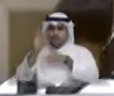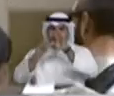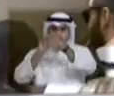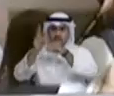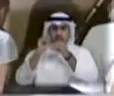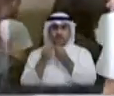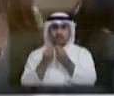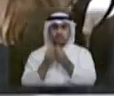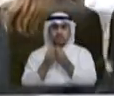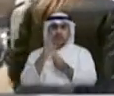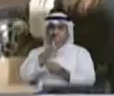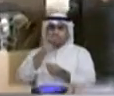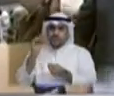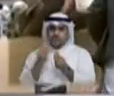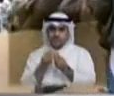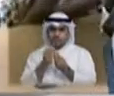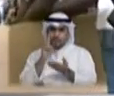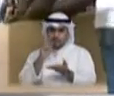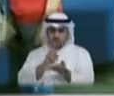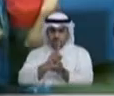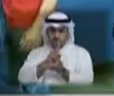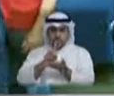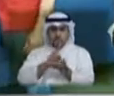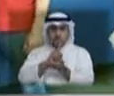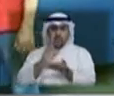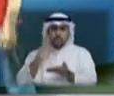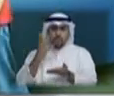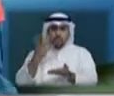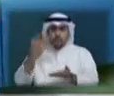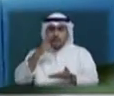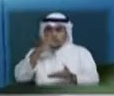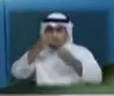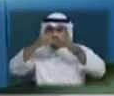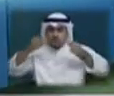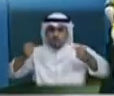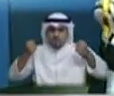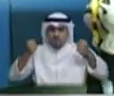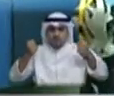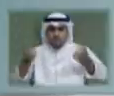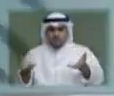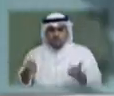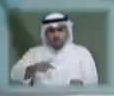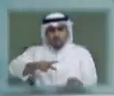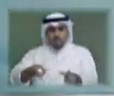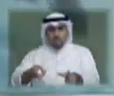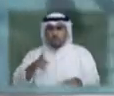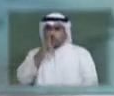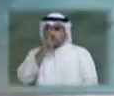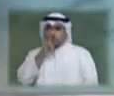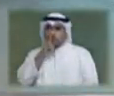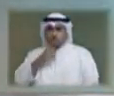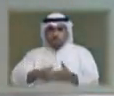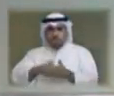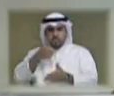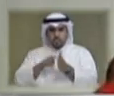حكاية عنوانها البيئة وكيفية التغلب على صعوبات الحياة وقهر الطبيعة، إلى محتوى